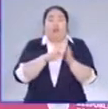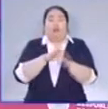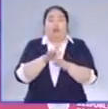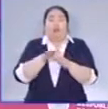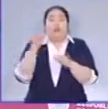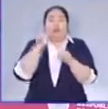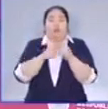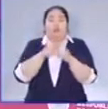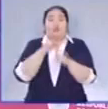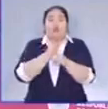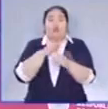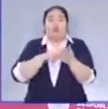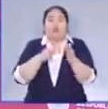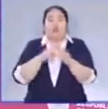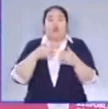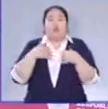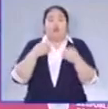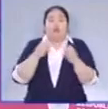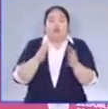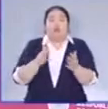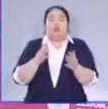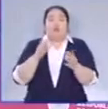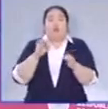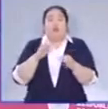birimiz ish tutsak ham sog' bo'lamiz.